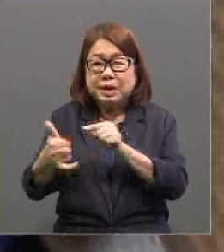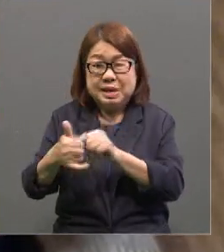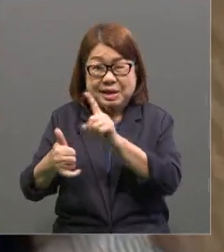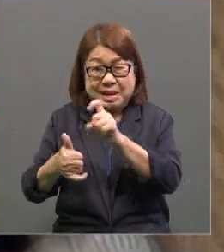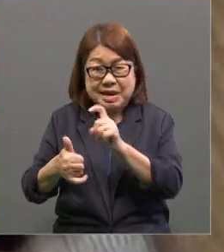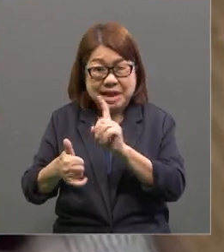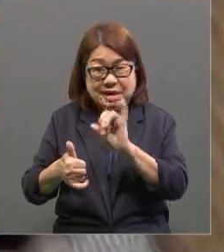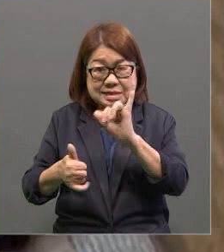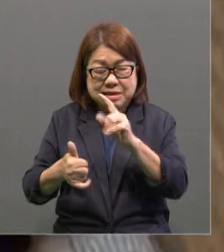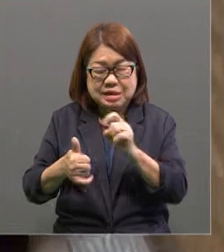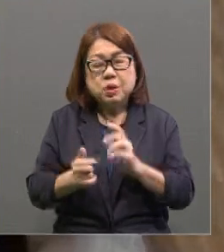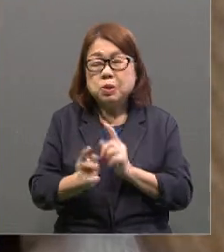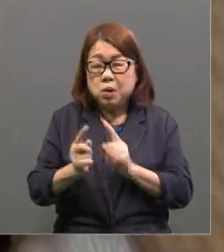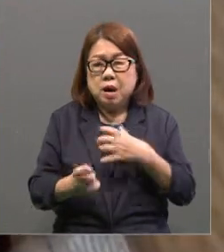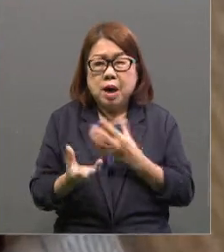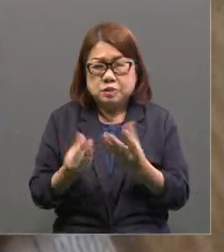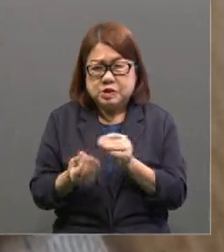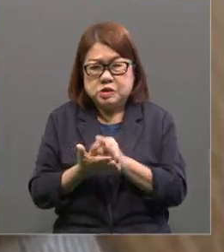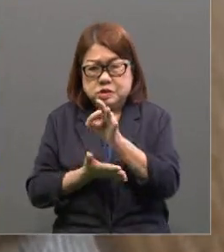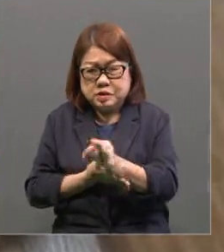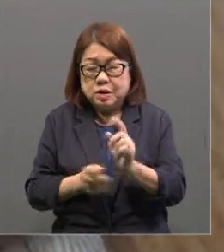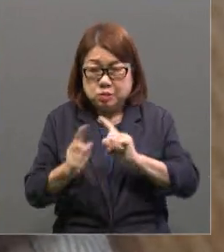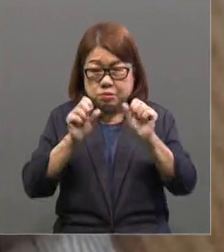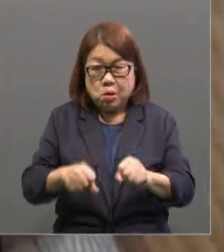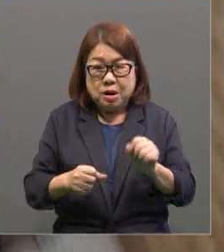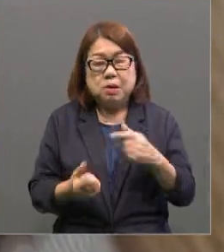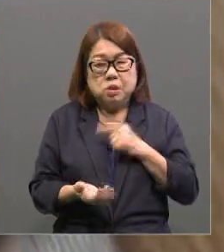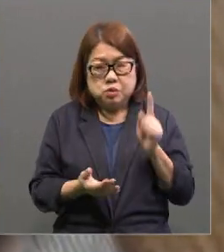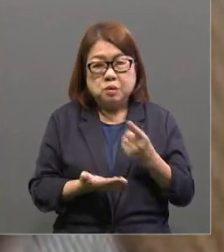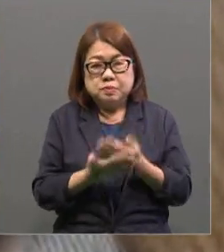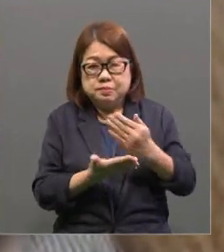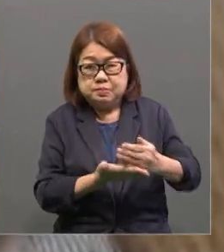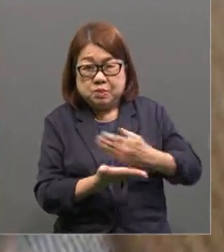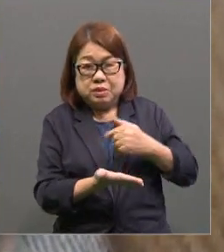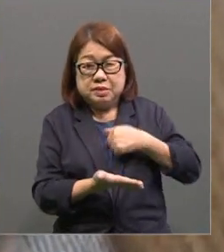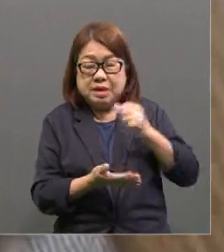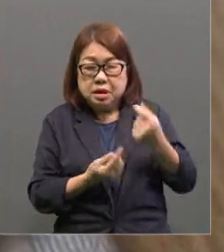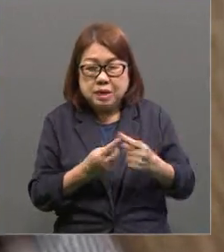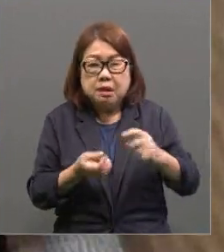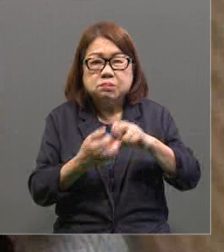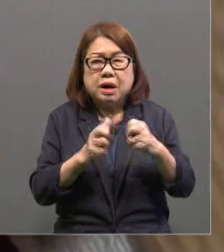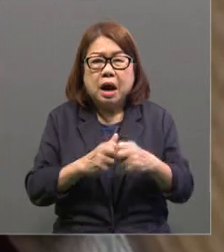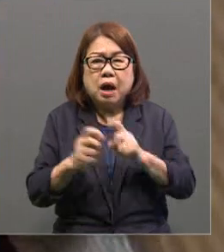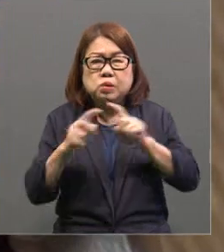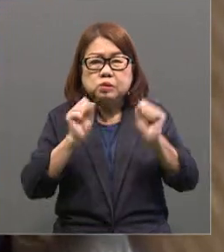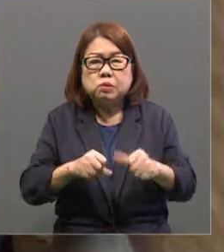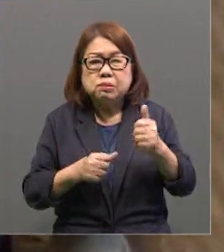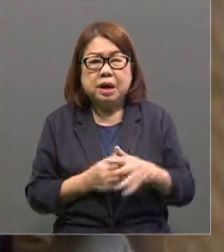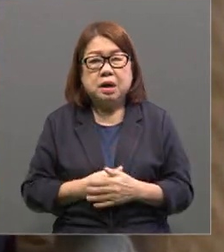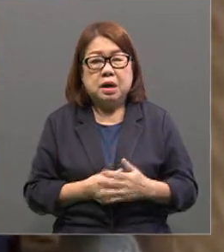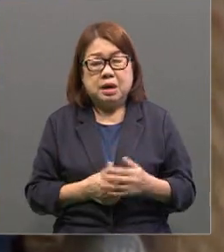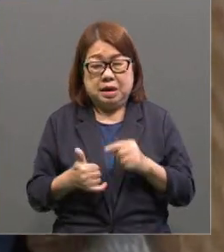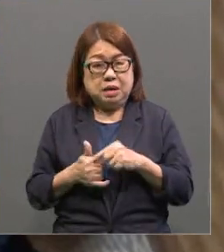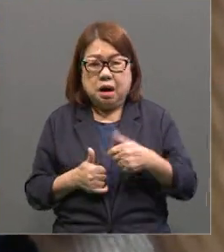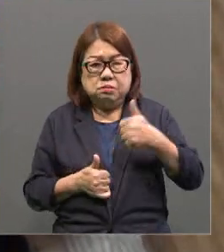ครับแต่ต่อมาพอถึงขั้นตอนชำระค่าที่ดินบางส่วนเนี่ยกลับมีปัญหาที่ไม่สามารถตกลงกันได้ก็เลยทำให้ทางฝั่งผู้